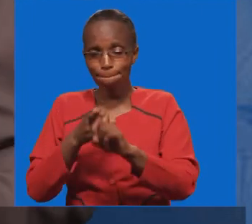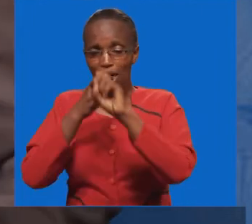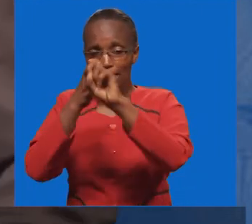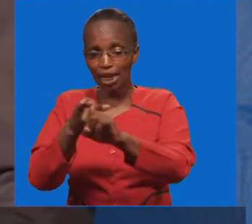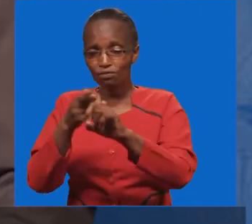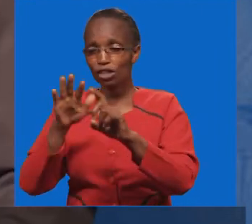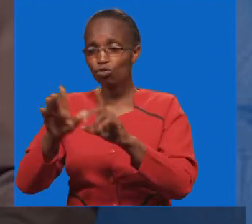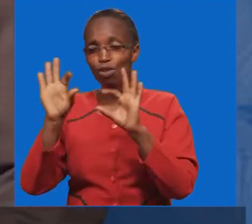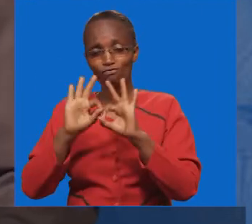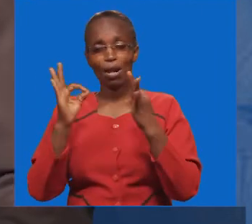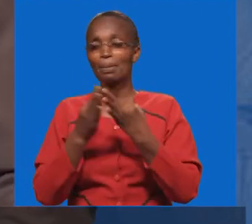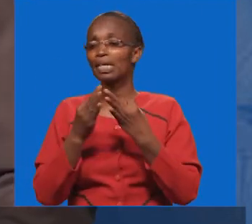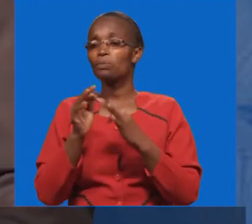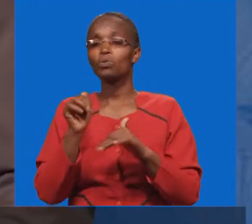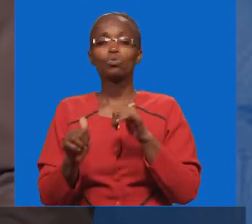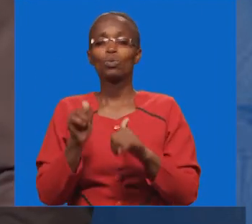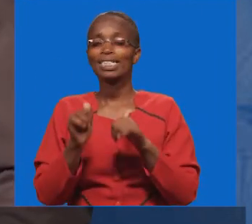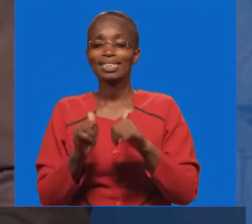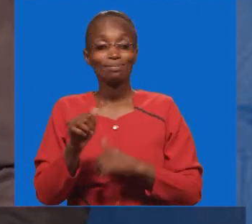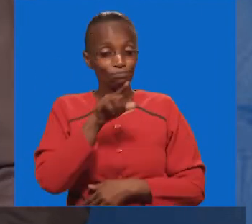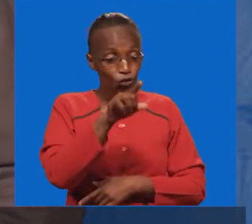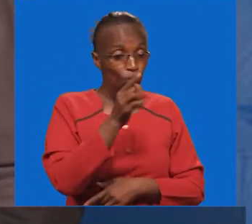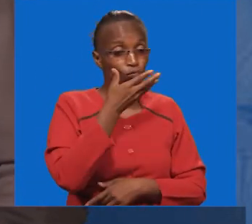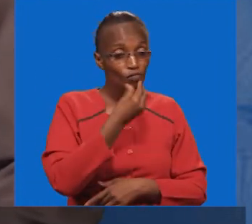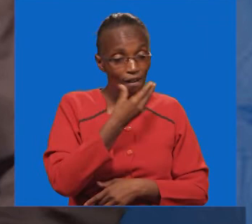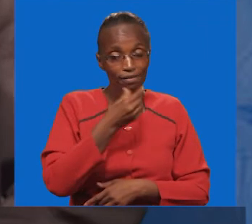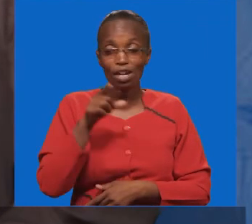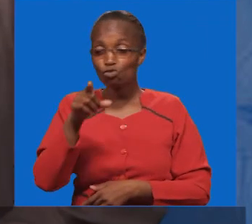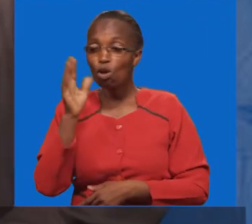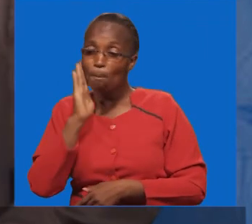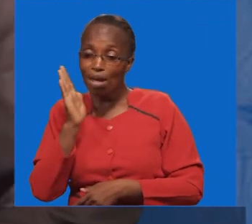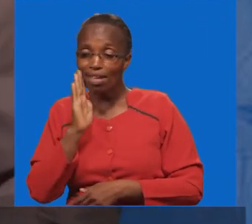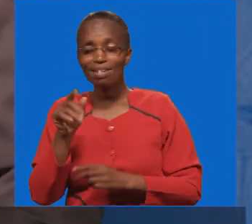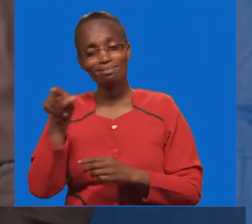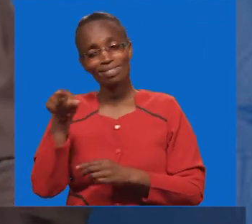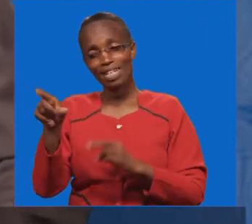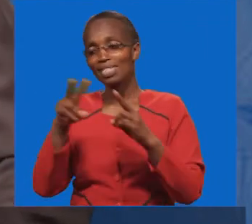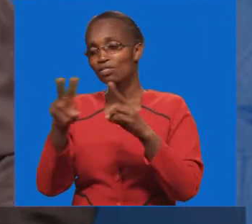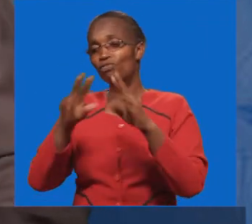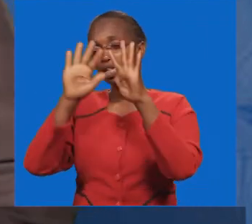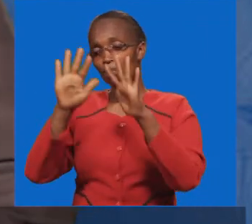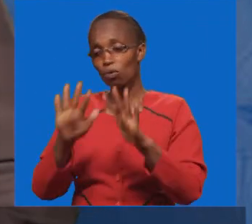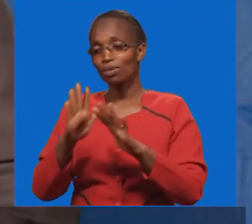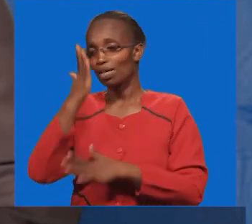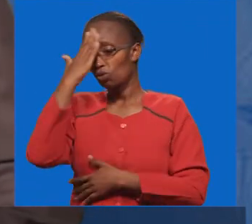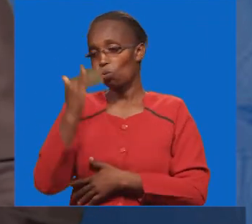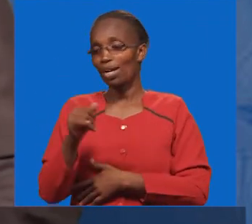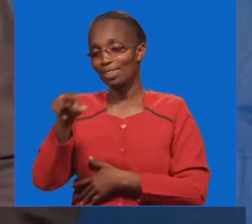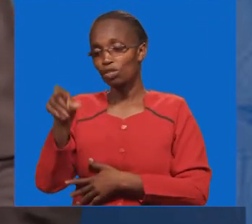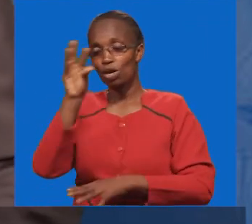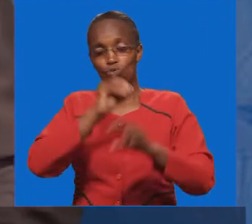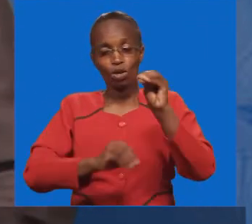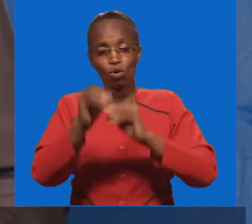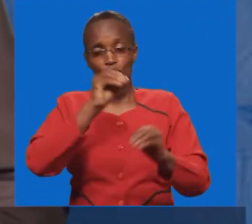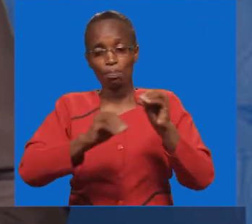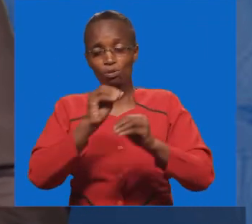a surprise for your family? Father ama baba unayenisikiliza, mama unayenisikiliza, ni